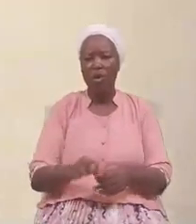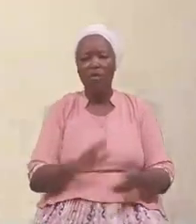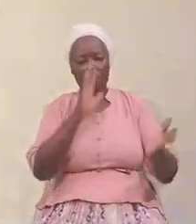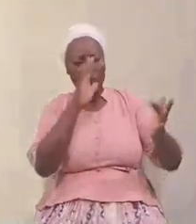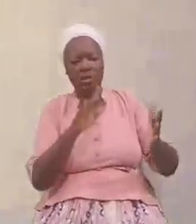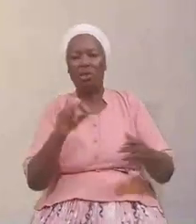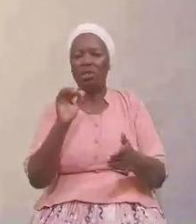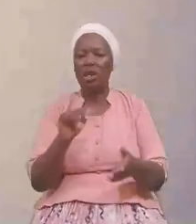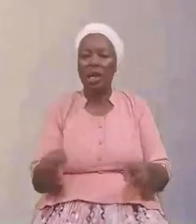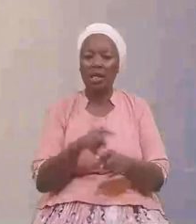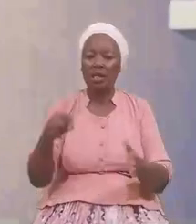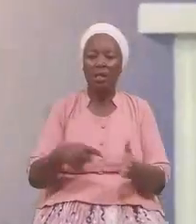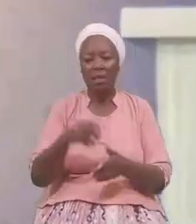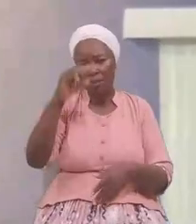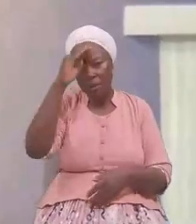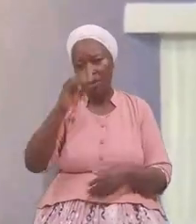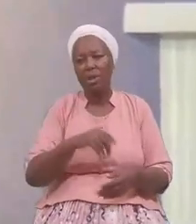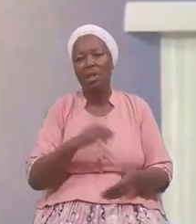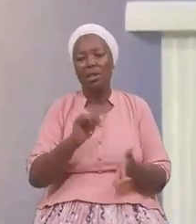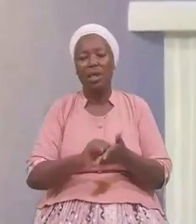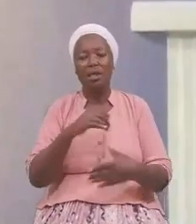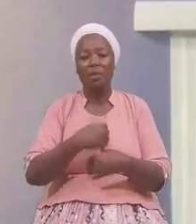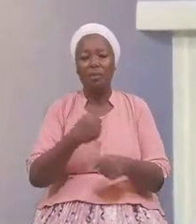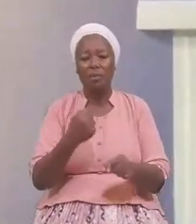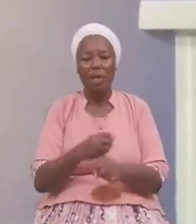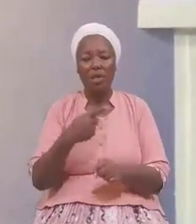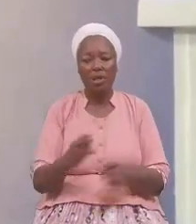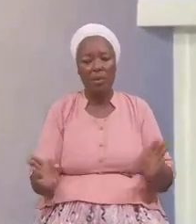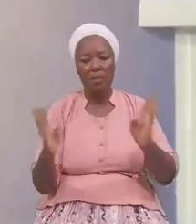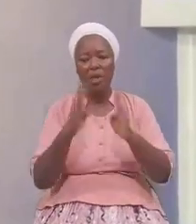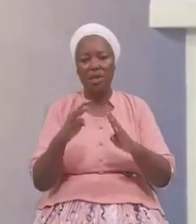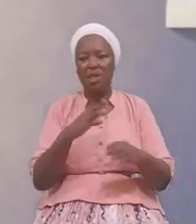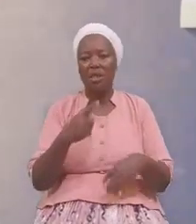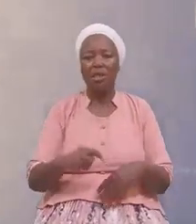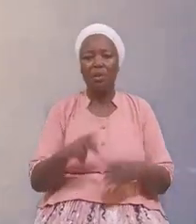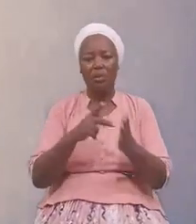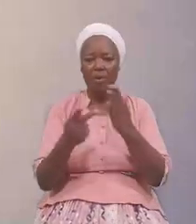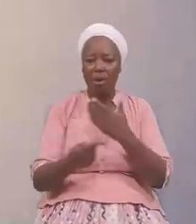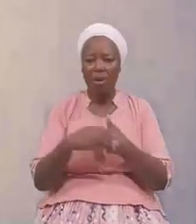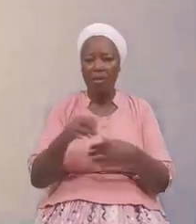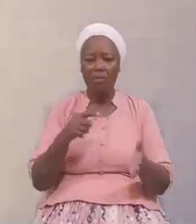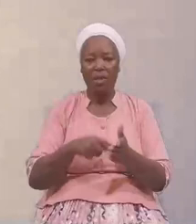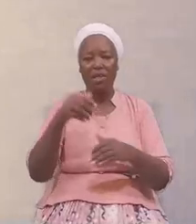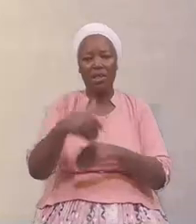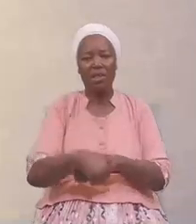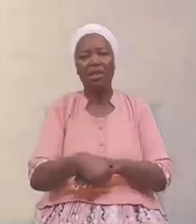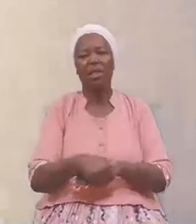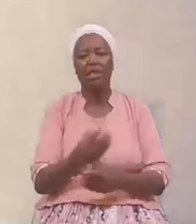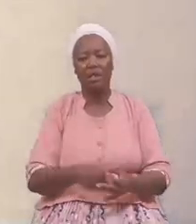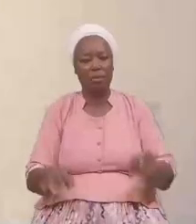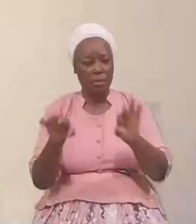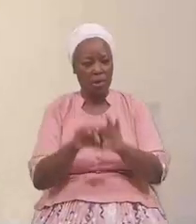homme qui rend la réunion, la croisade de ce soir significative.